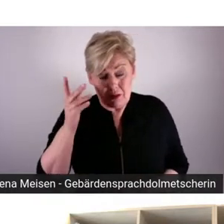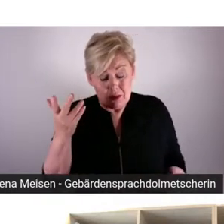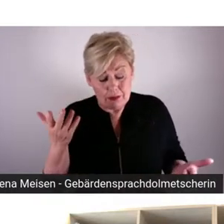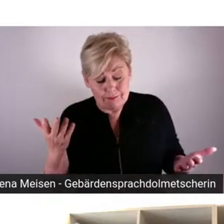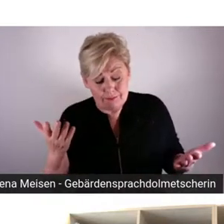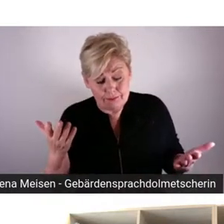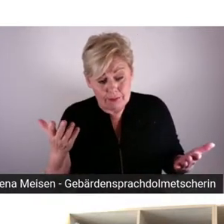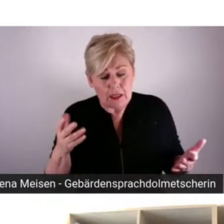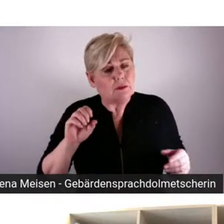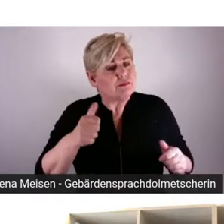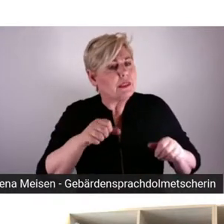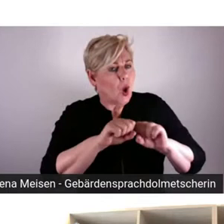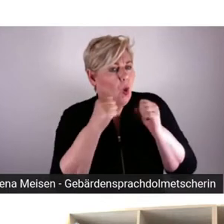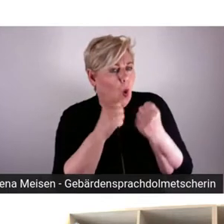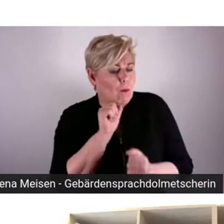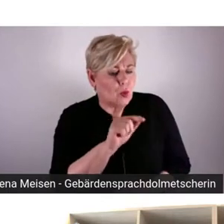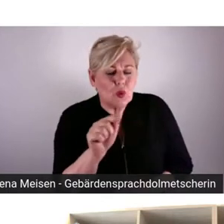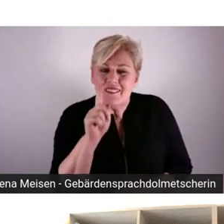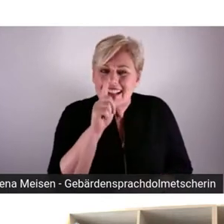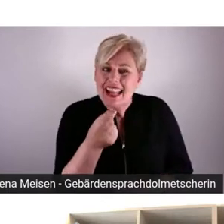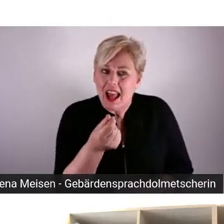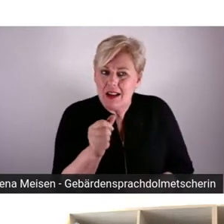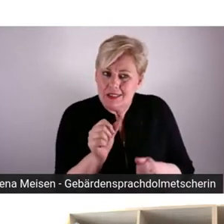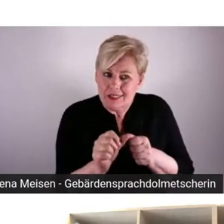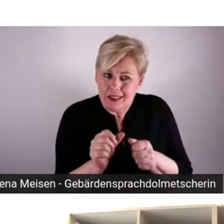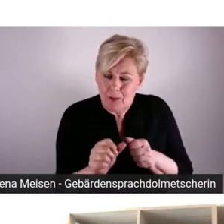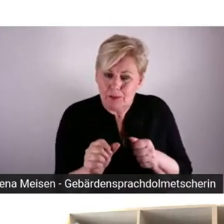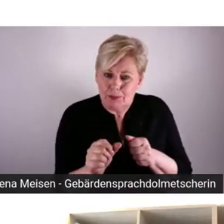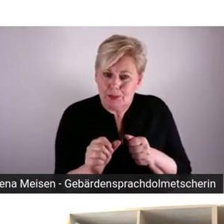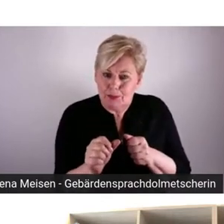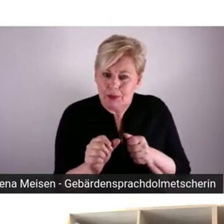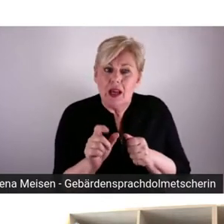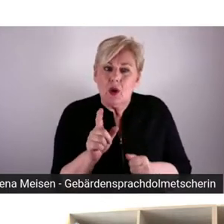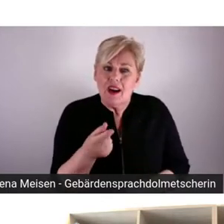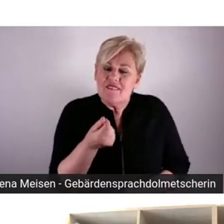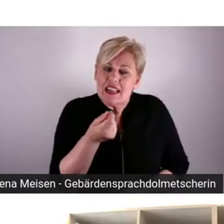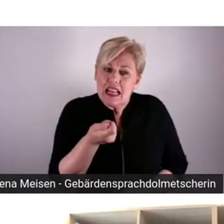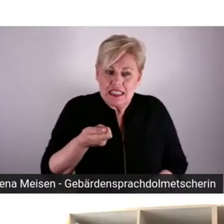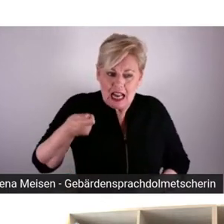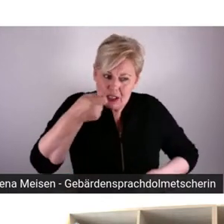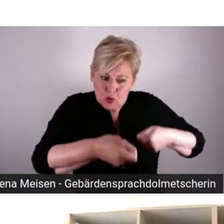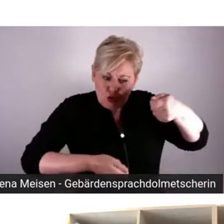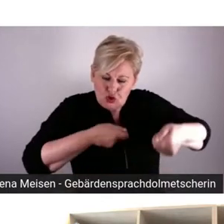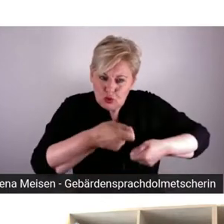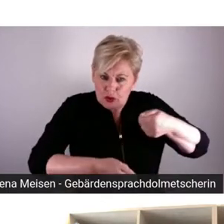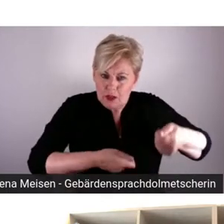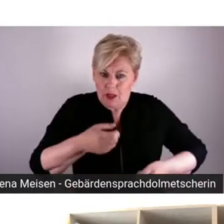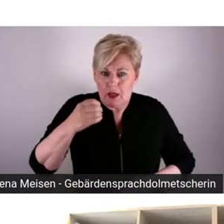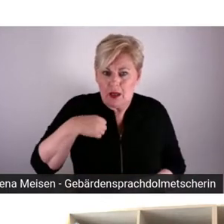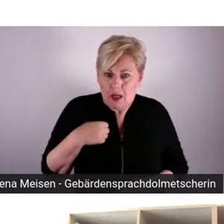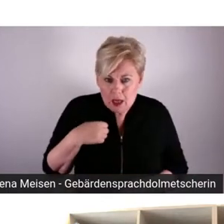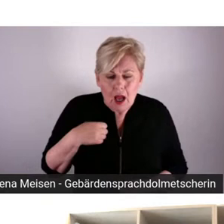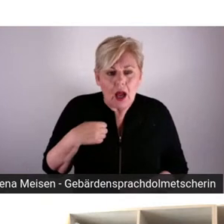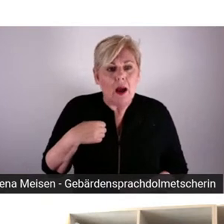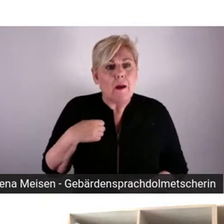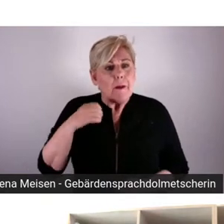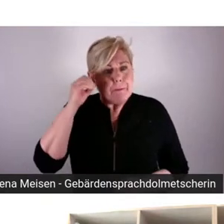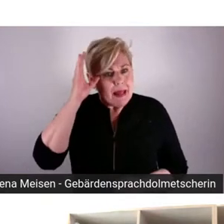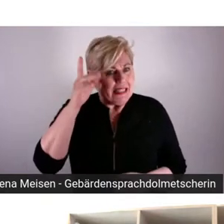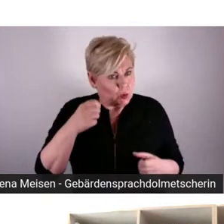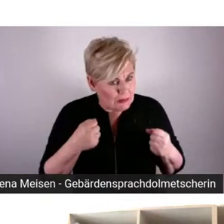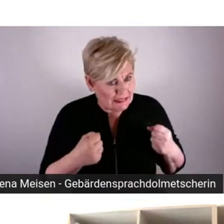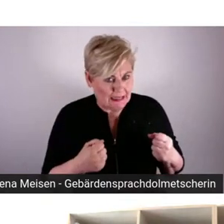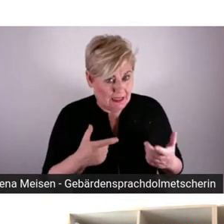in Kommunen, in denen das Geld knapp ist, durch finanzielle Zuschüsse die Bildung mit unterstützen darf. Also die Frage, darf der